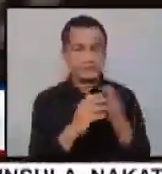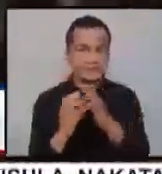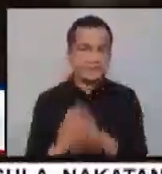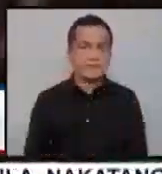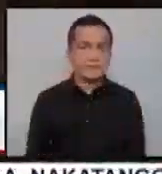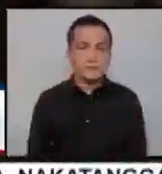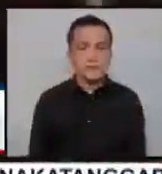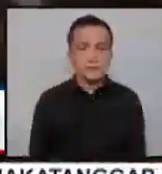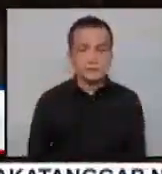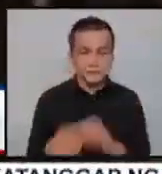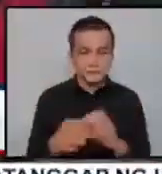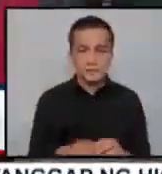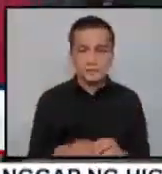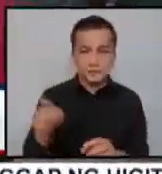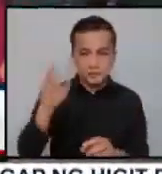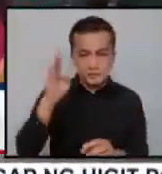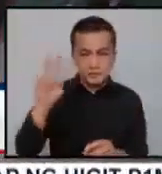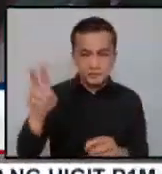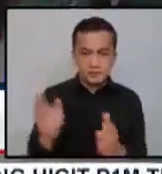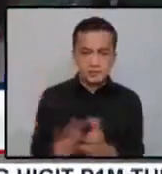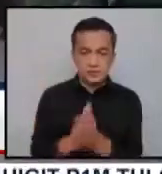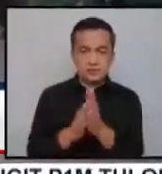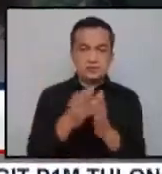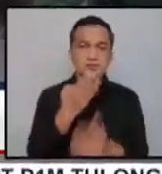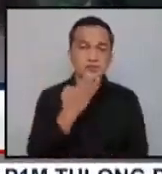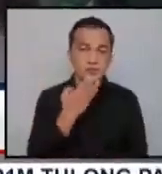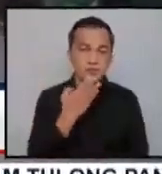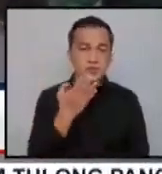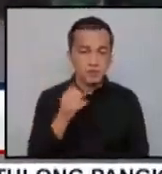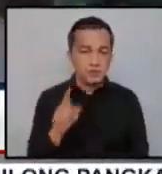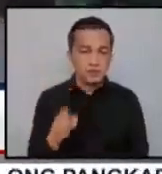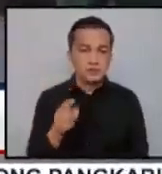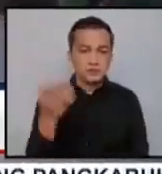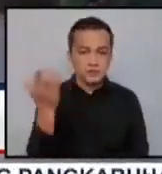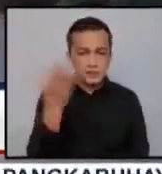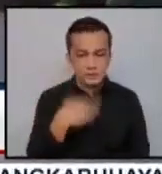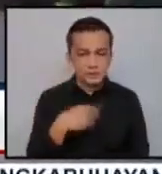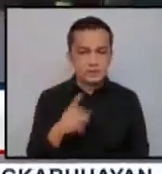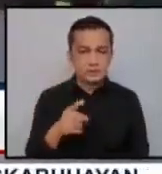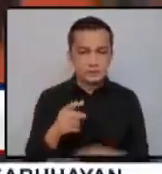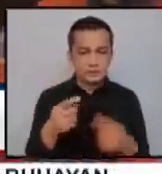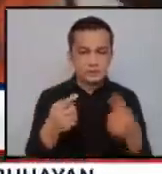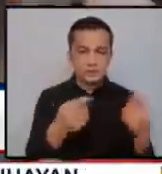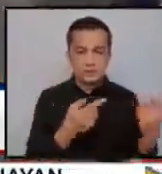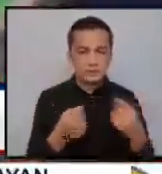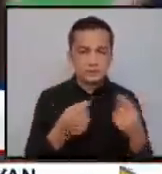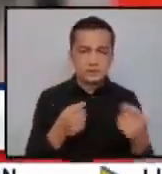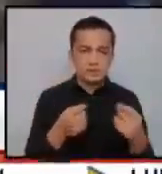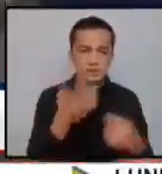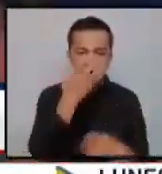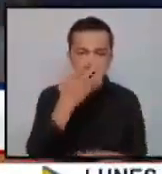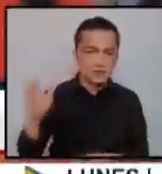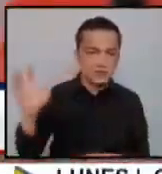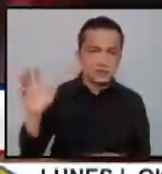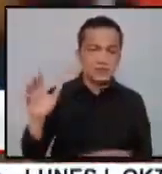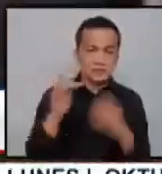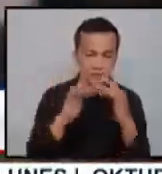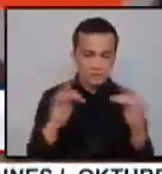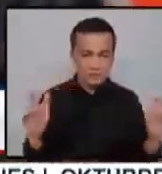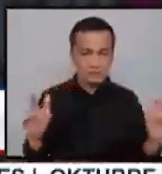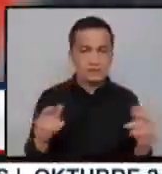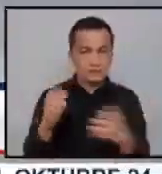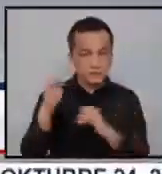pinuri ni Pangulong Marcos ang Bacolod City dahil sa kanilang matagumpay na pagtaraos ng Mascara Festival. Inaasang maghahatid ito ng